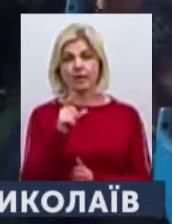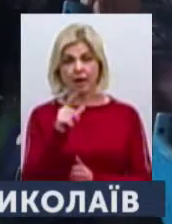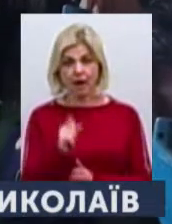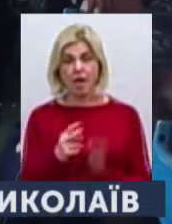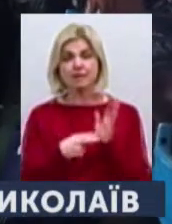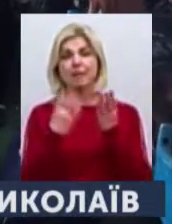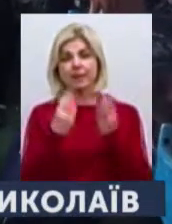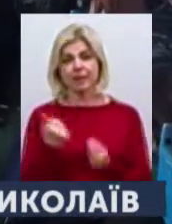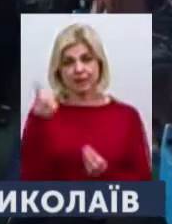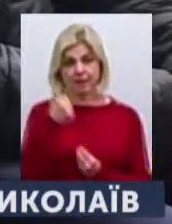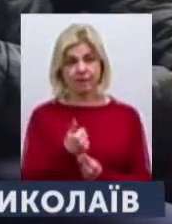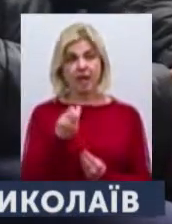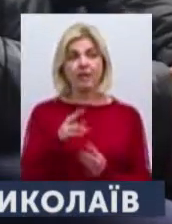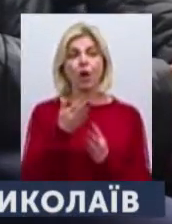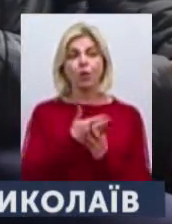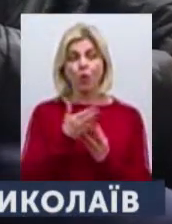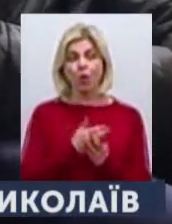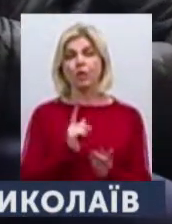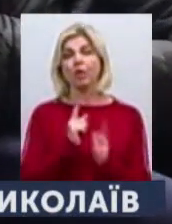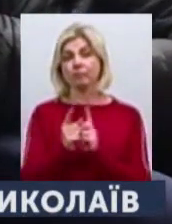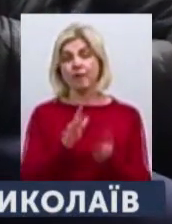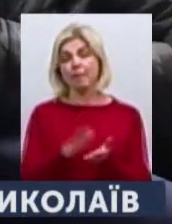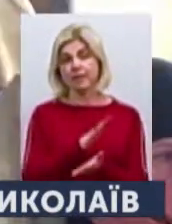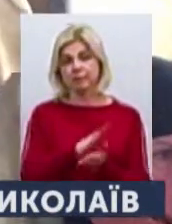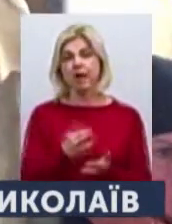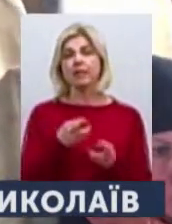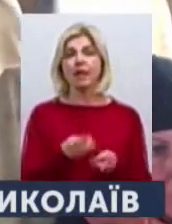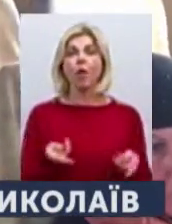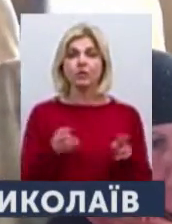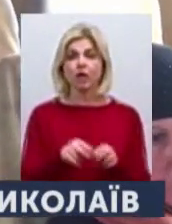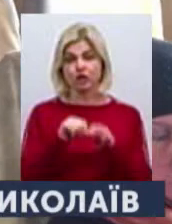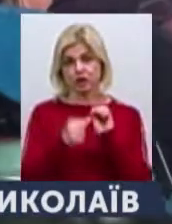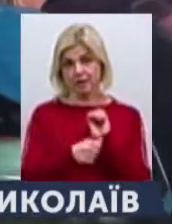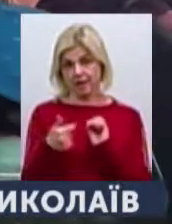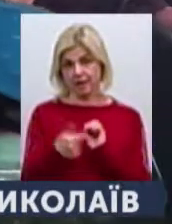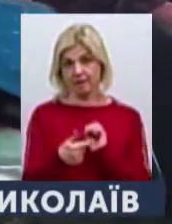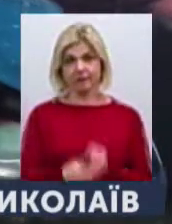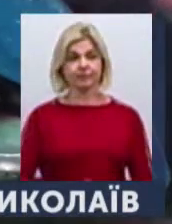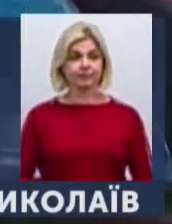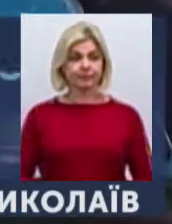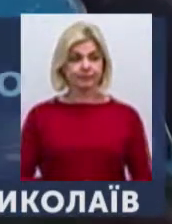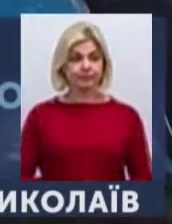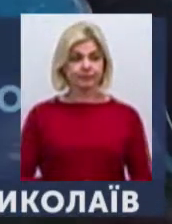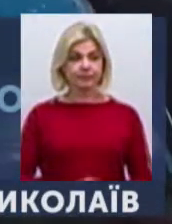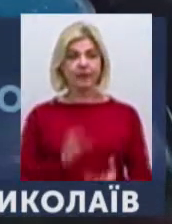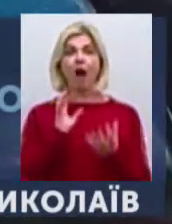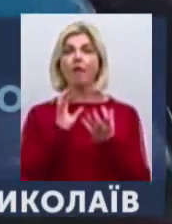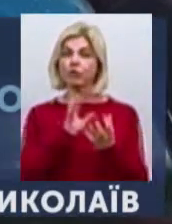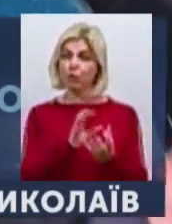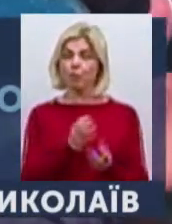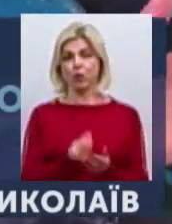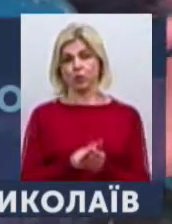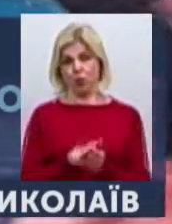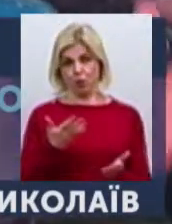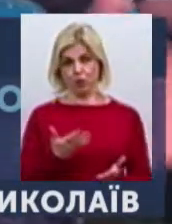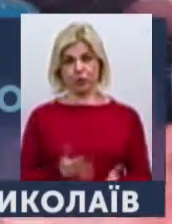Для пільговиків проїзд буде безкоштовним, для решти пасажирів – 16 гривень. Автобусом забираємося багато народу, як ото,